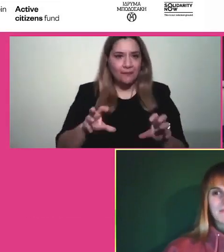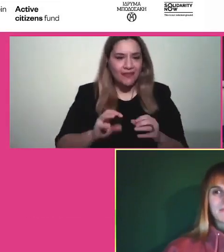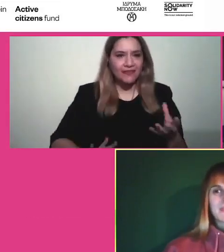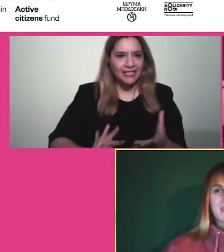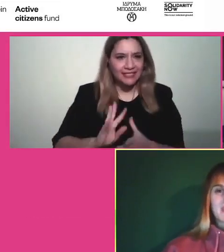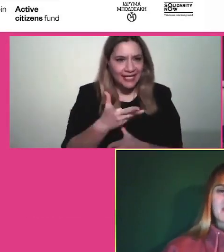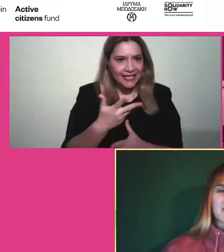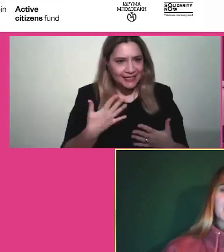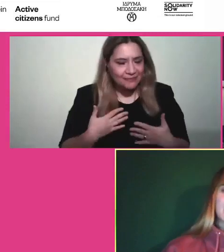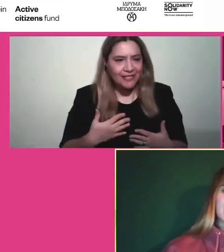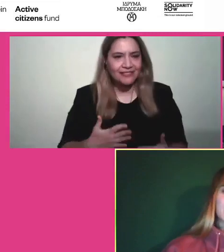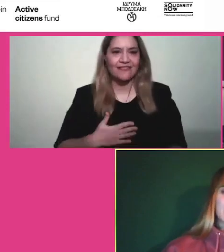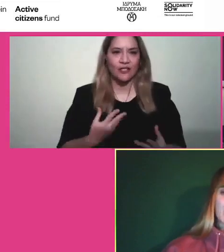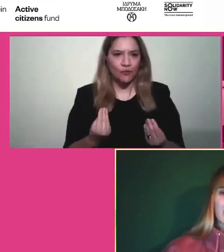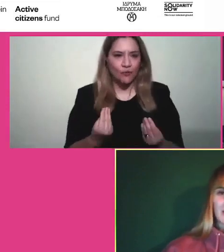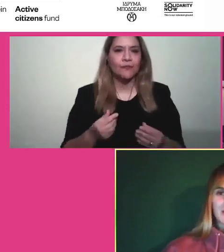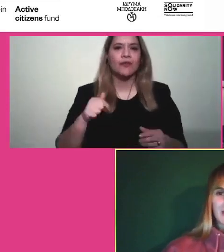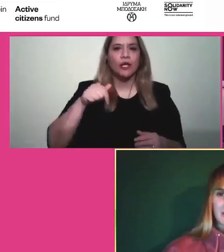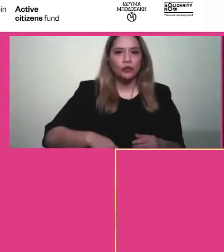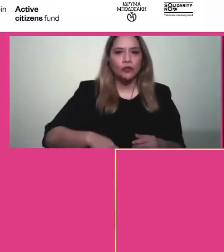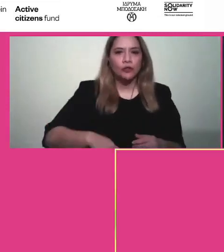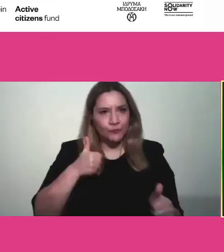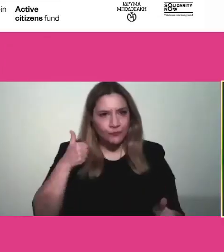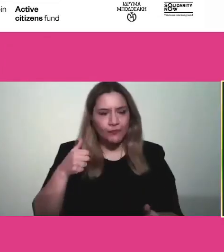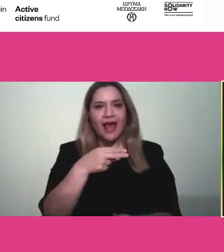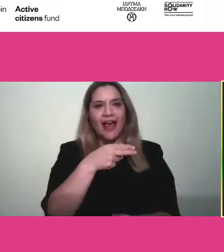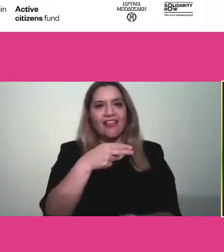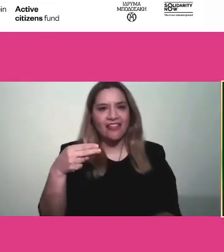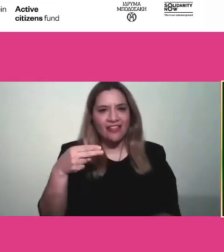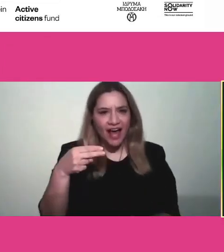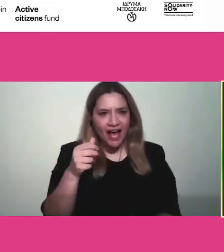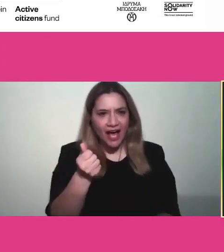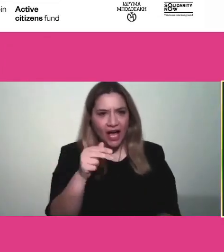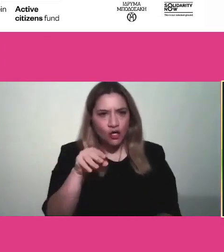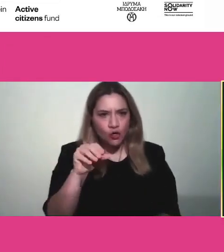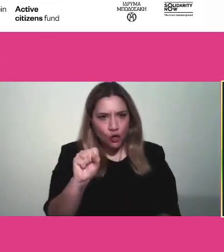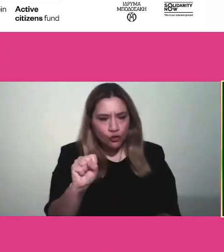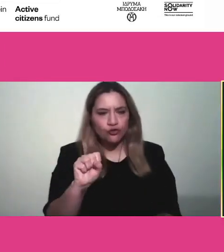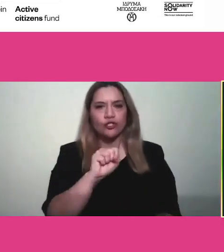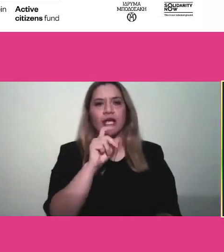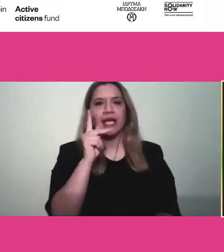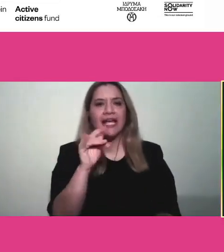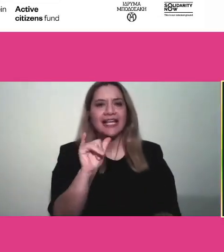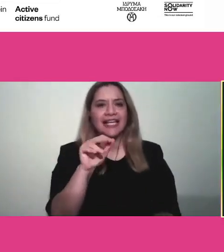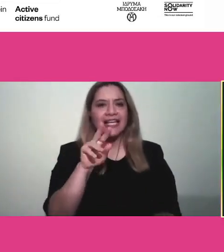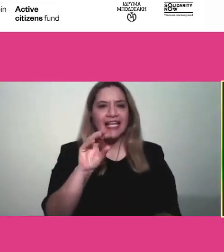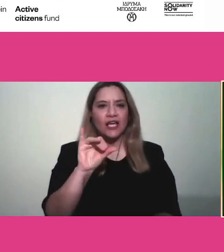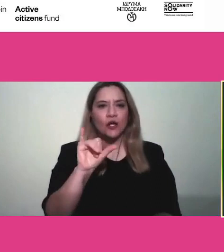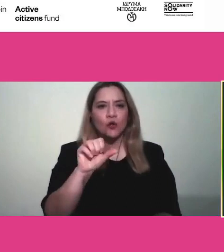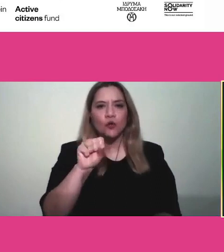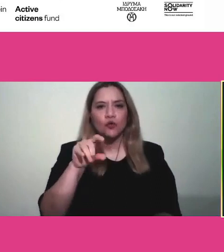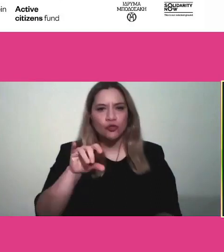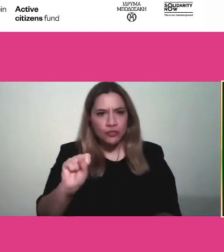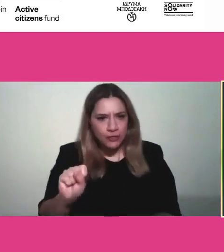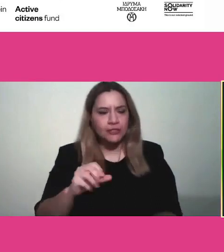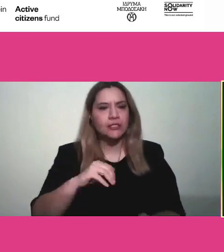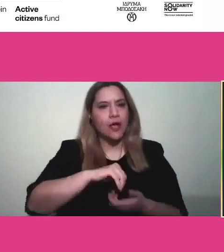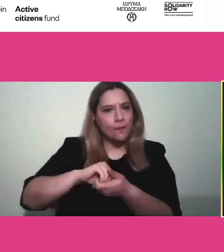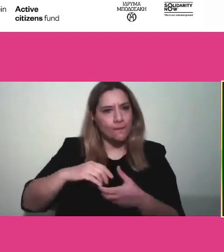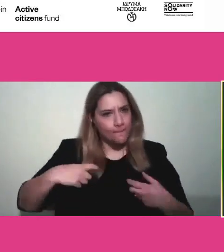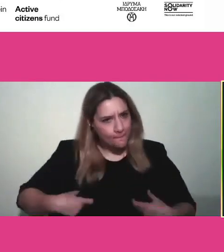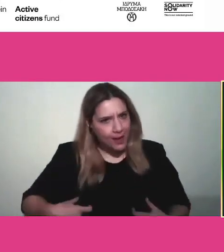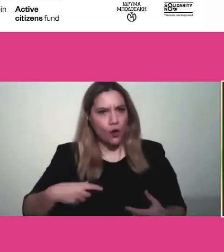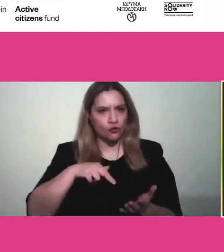πάλι. Και πάμε να περάσουμε στον Θάνο τον Κυρούση, ο οποίος είναι μέλος του Συλλόγου Περπατώ και συμμετείχε σε όλη τη διαδικασία του